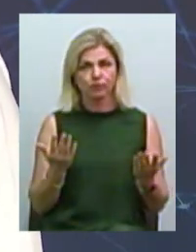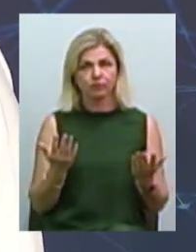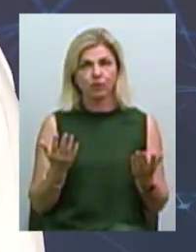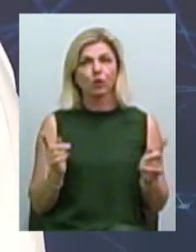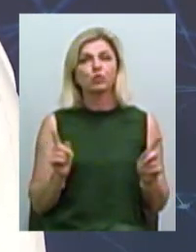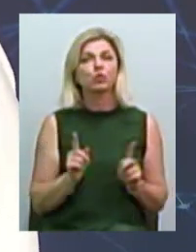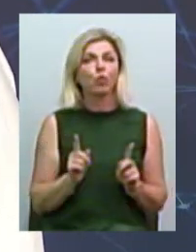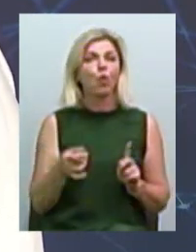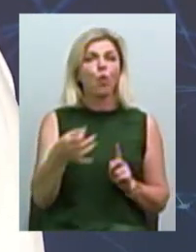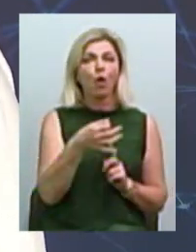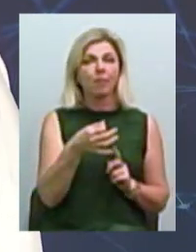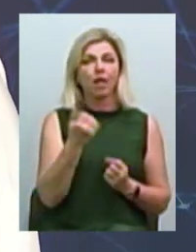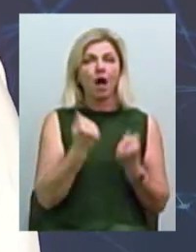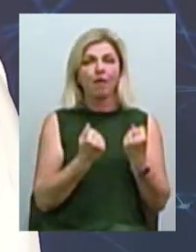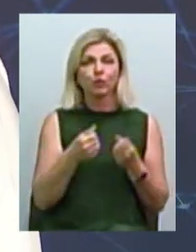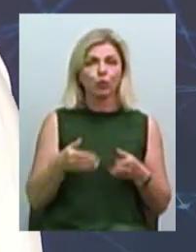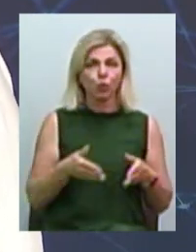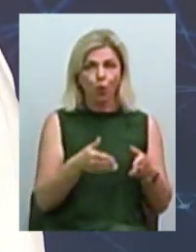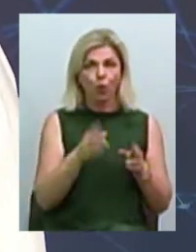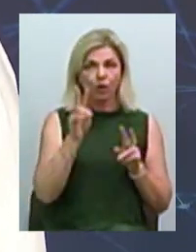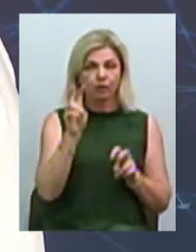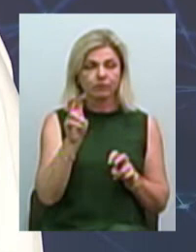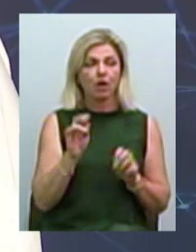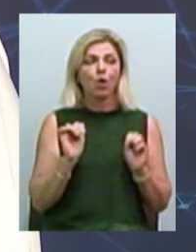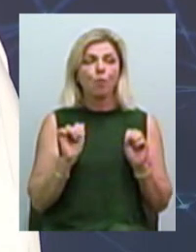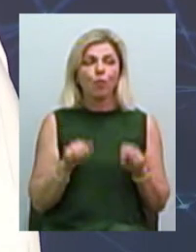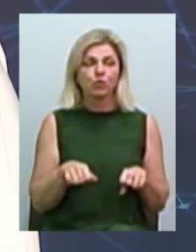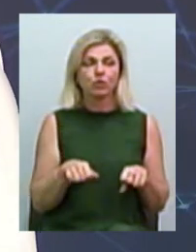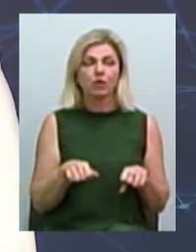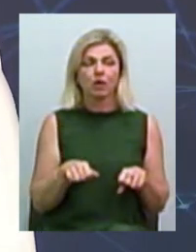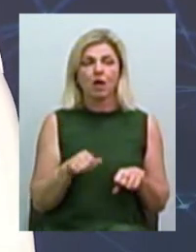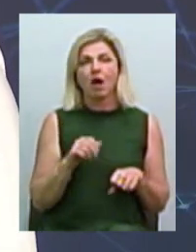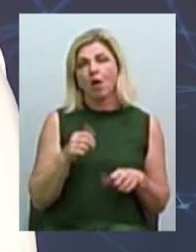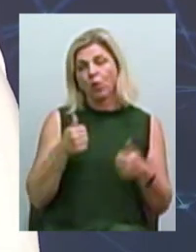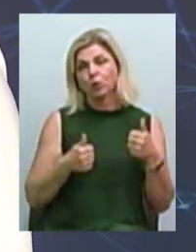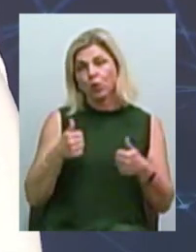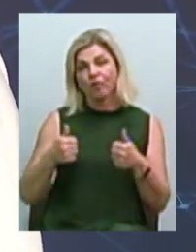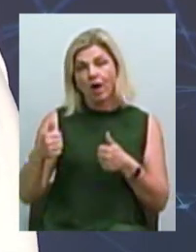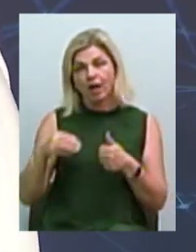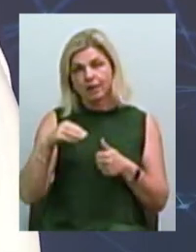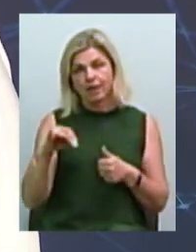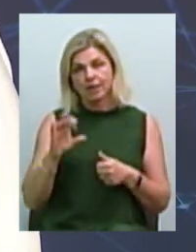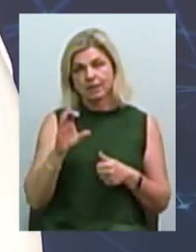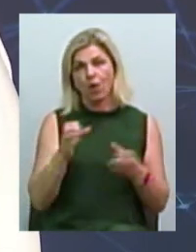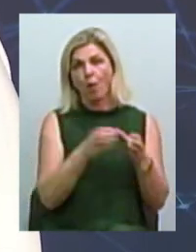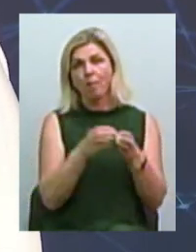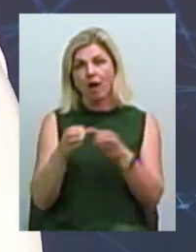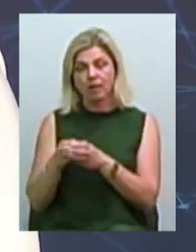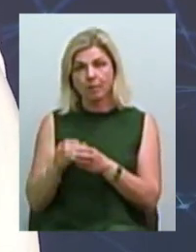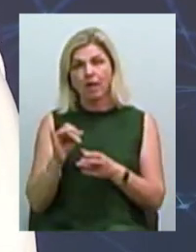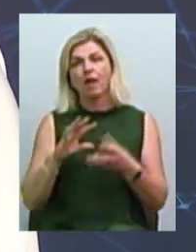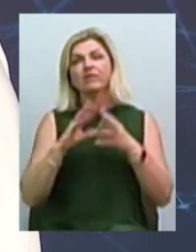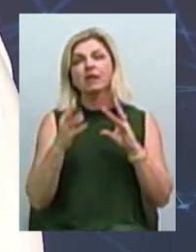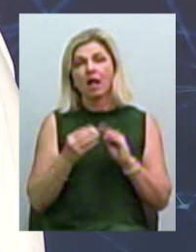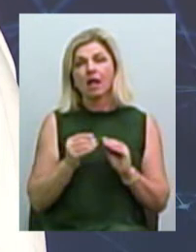що облавтодор може, може якось конкурувати з приватними навіть компаніями, і що взагалі